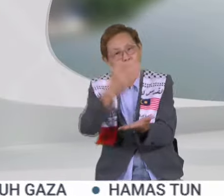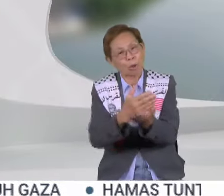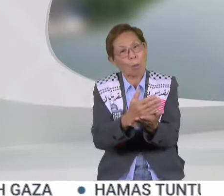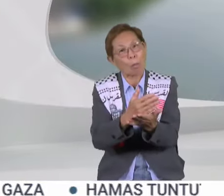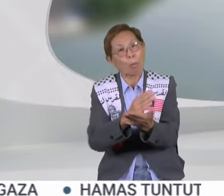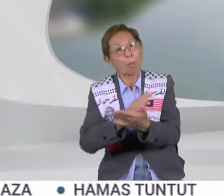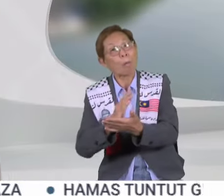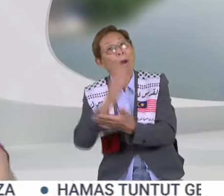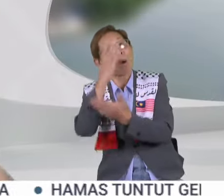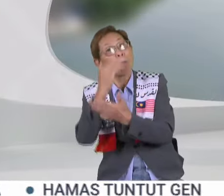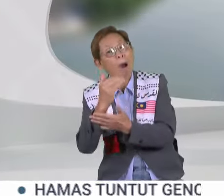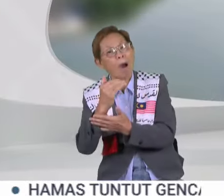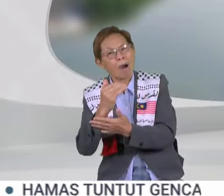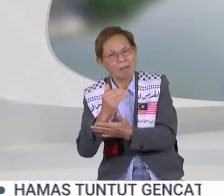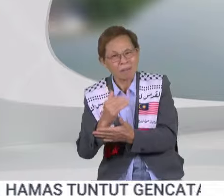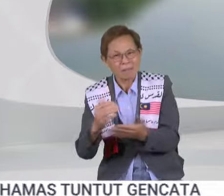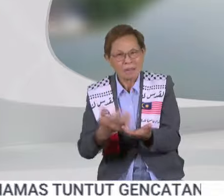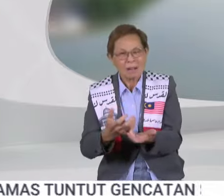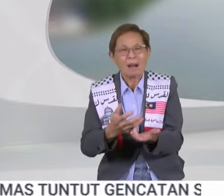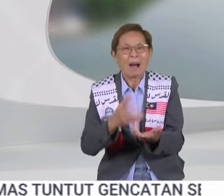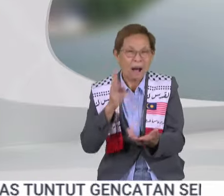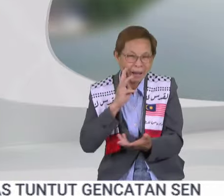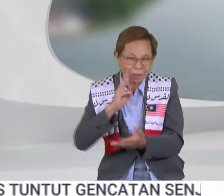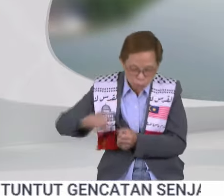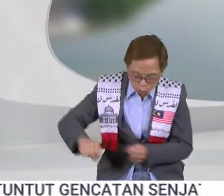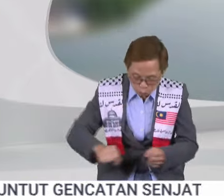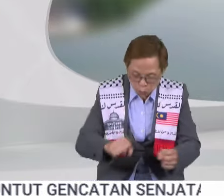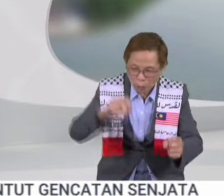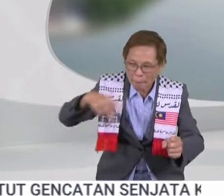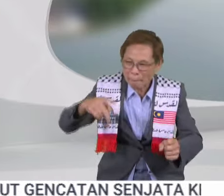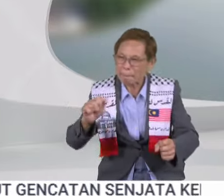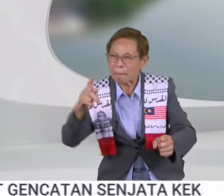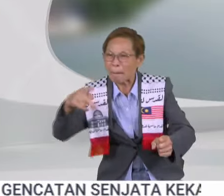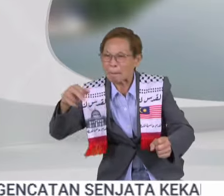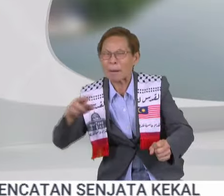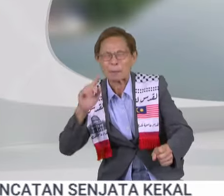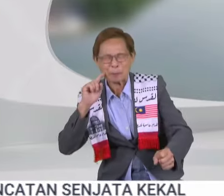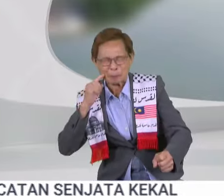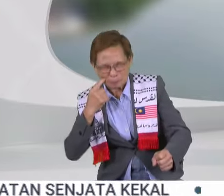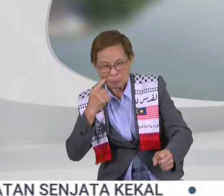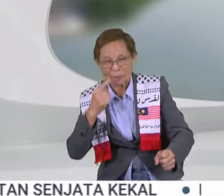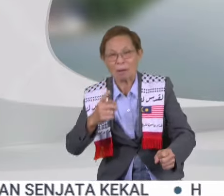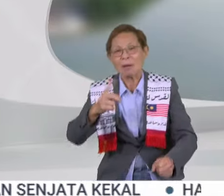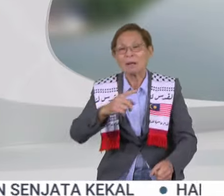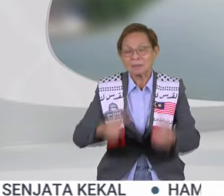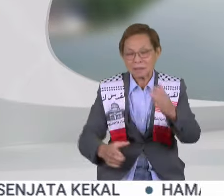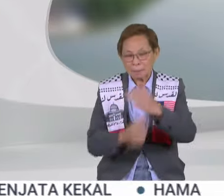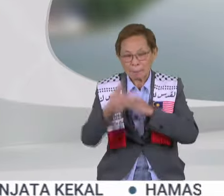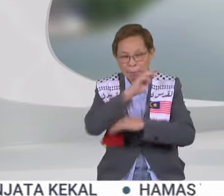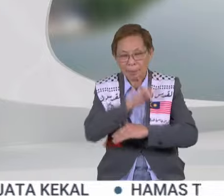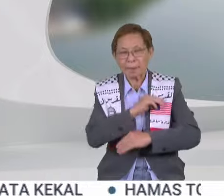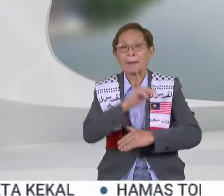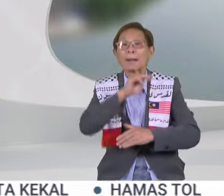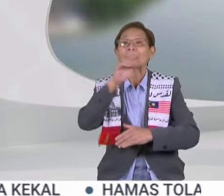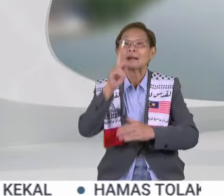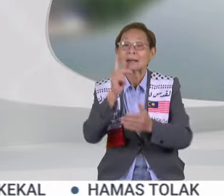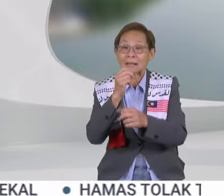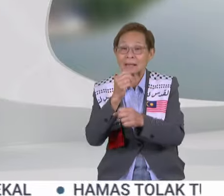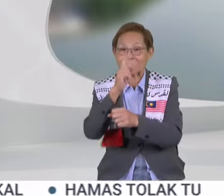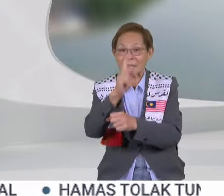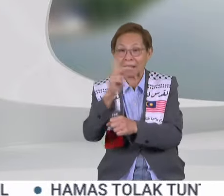akibat peningkatan kadar kemasinan air di Sungai Papar. Timbalan Ketua Menteri Dato' Syed Helmi Yahya yang juga Menteri Kerja Raya berkata